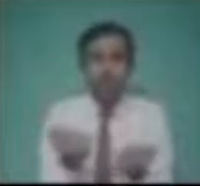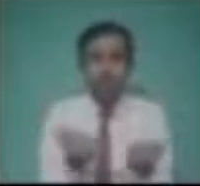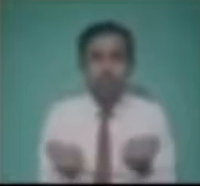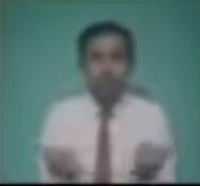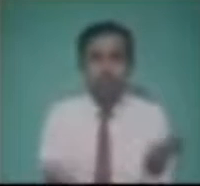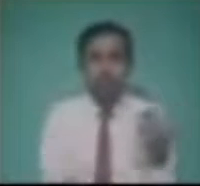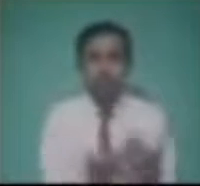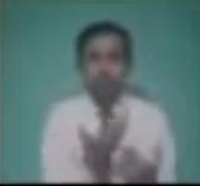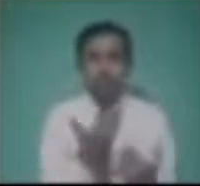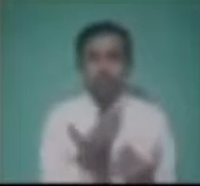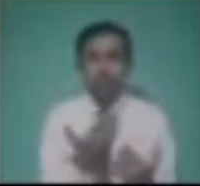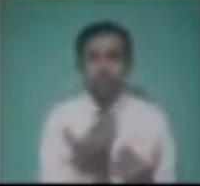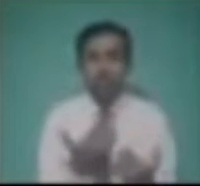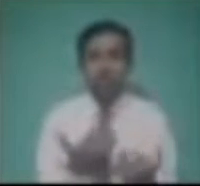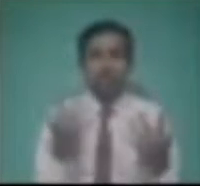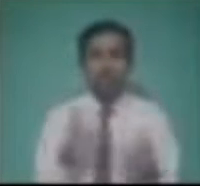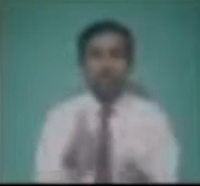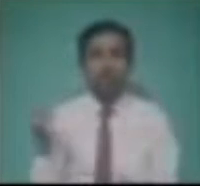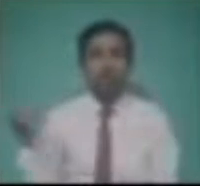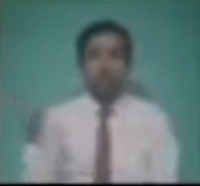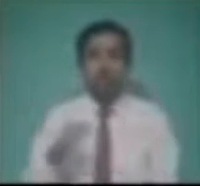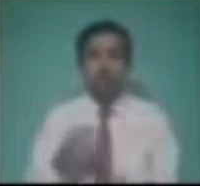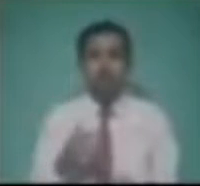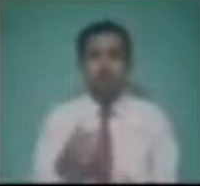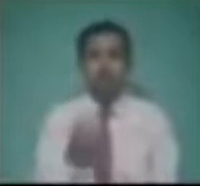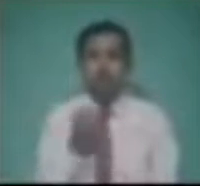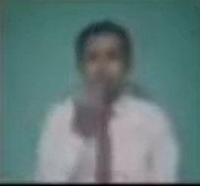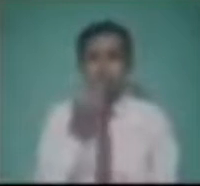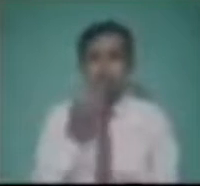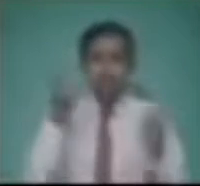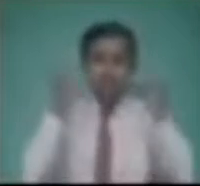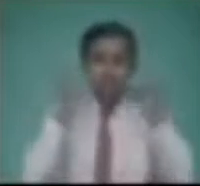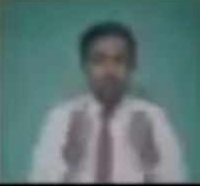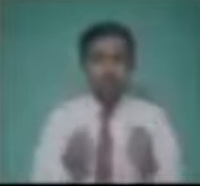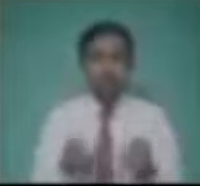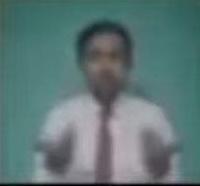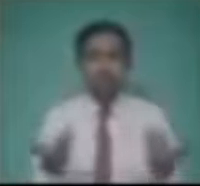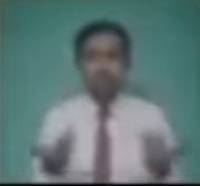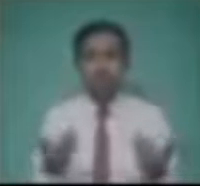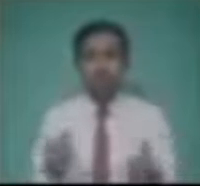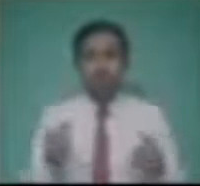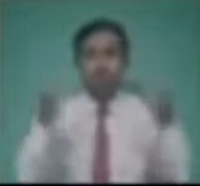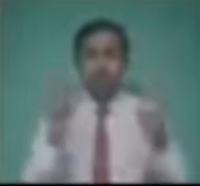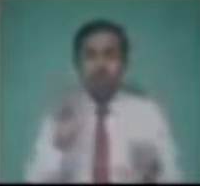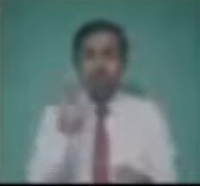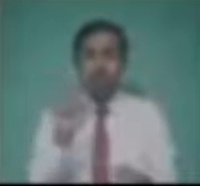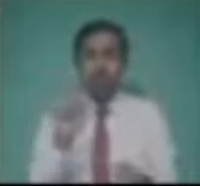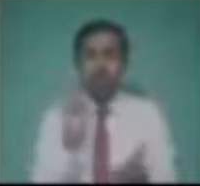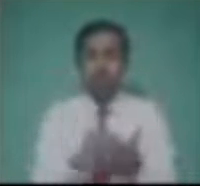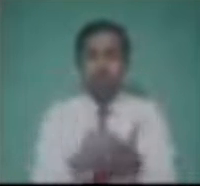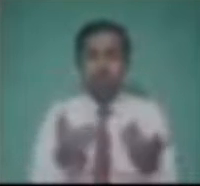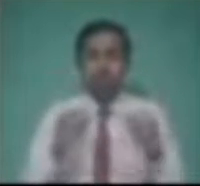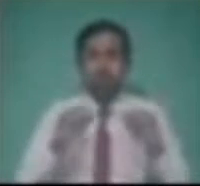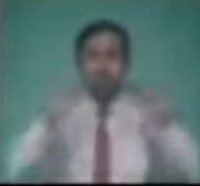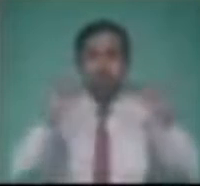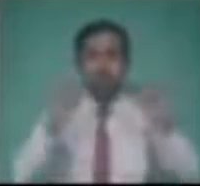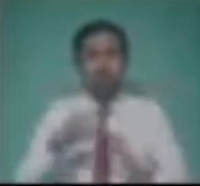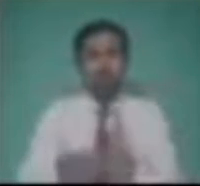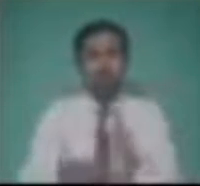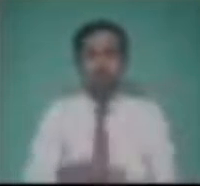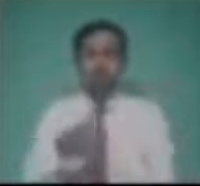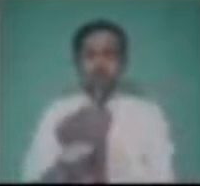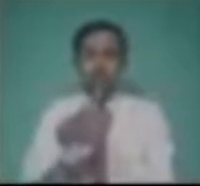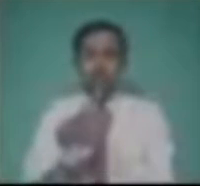කරා. ලොකු ලොකු සම්දර්ශන දැම්මේ නැහැ. මල් මාල දා ගන්න ගියේ නැහැ. බෝඩ්වල නම් ගැහුවේ නැහැ. අරගලෙන් රටට හොදක්